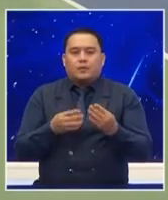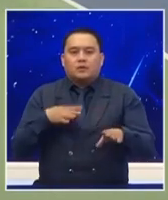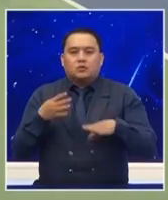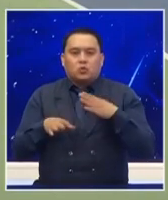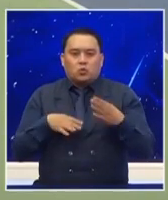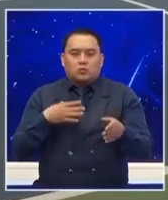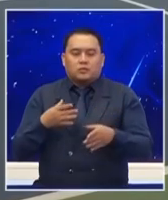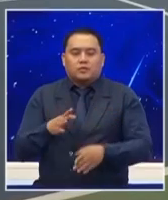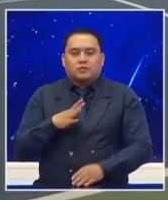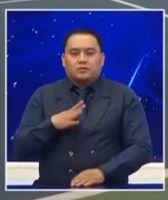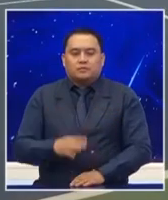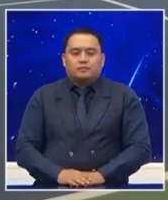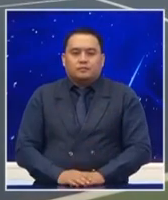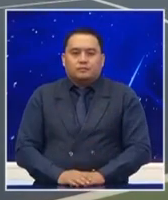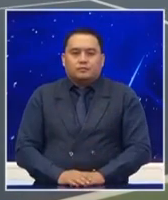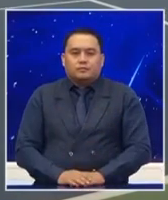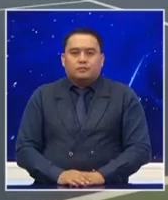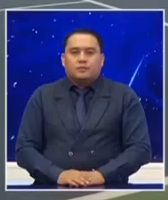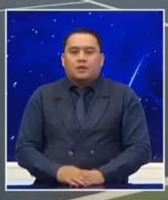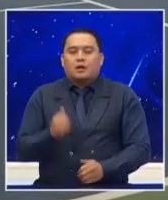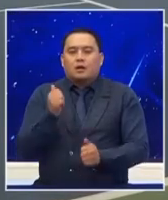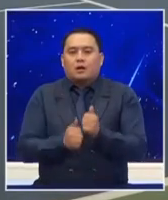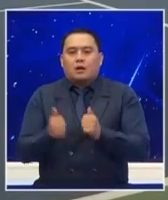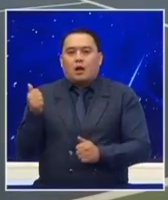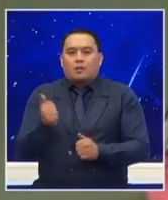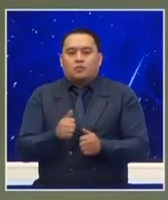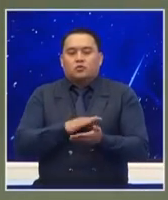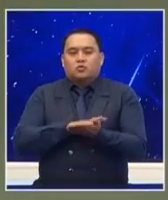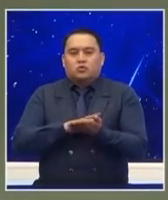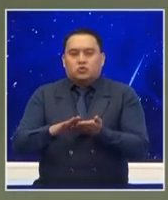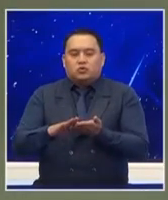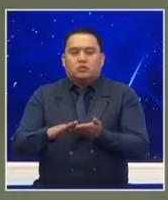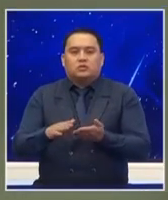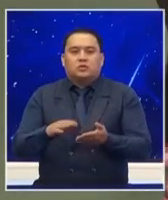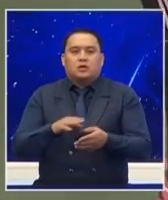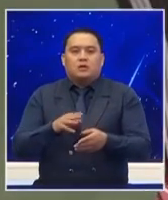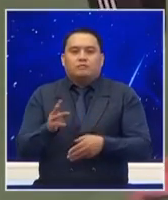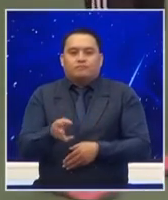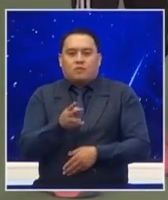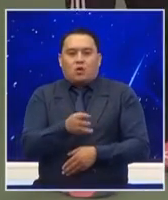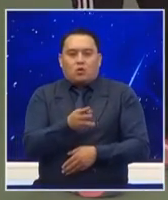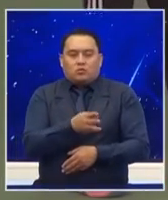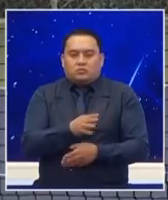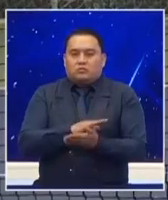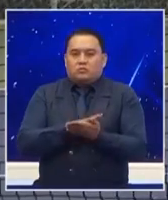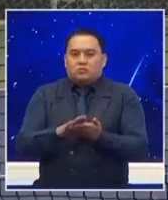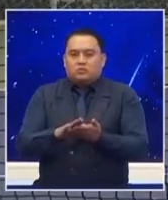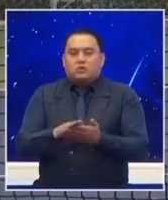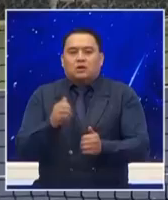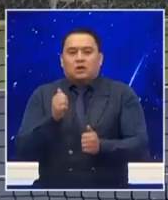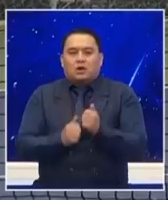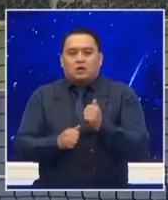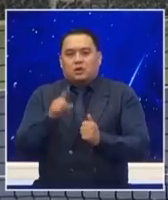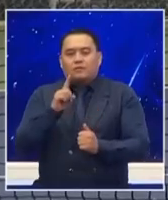жиындарын өткізіп отырмыз. Жетісу теннис орталығы апта сайын залалсыздандырылады. Сонымен қатар мұнда әр айдың басы санитарлық күні болып